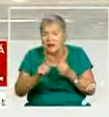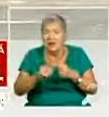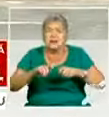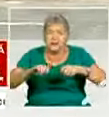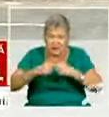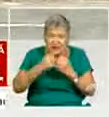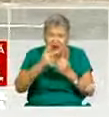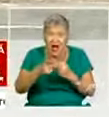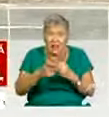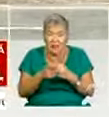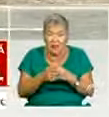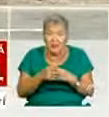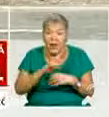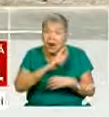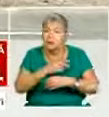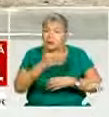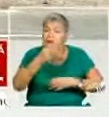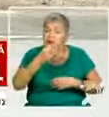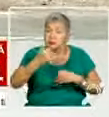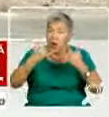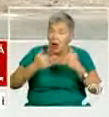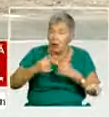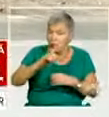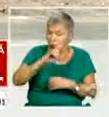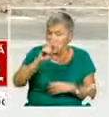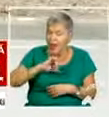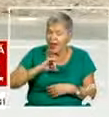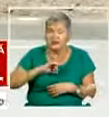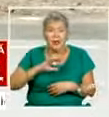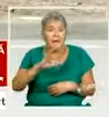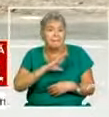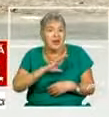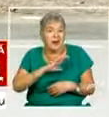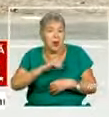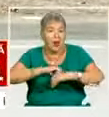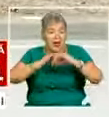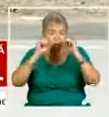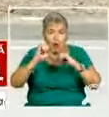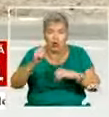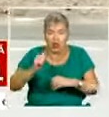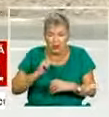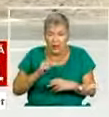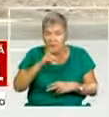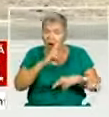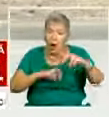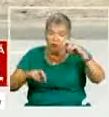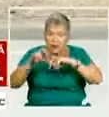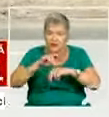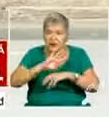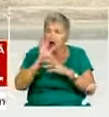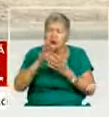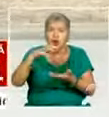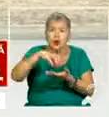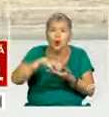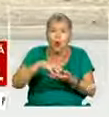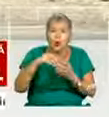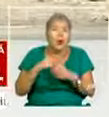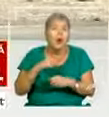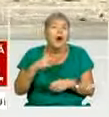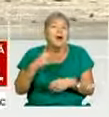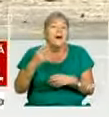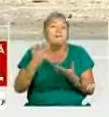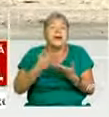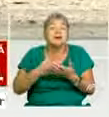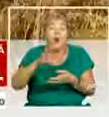Potrivit autorităților, în acest moment nu mai există pericol de explozie. Jandarmii au verificat întreaga zonă distrusă pentru a